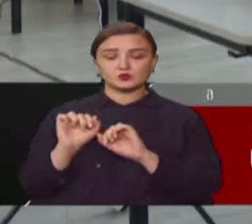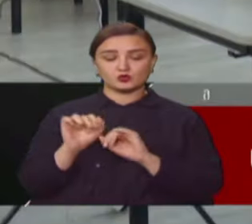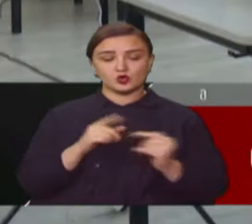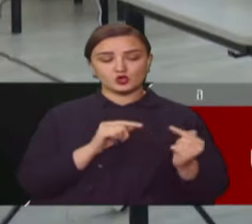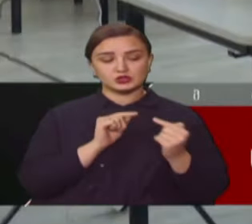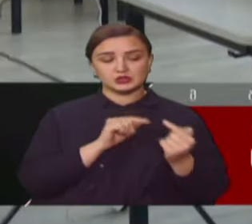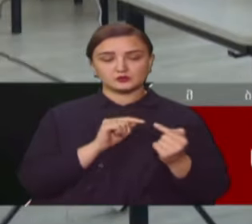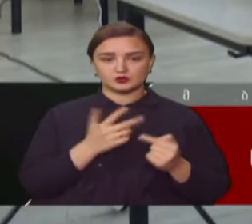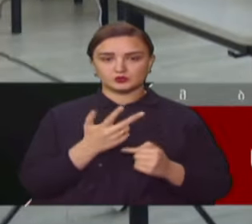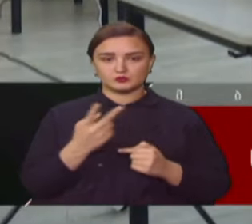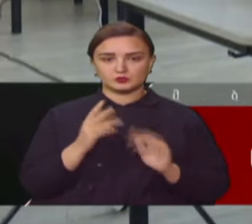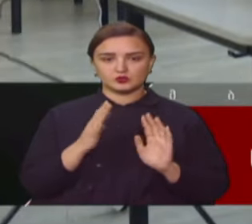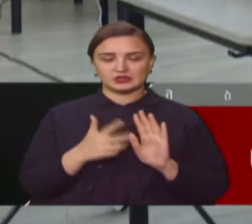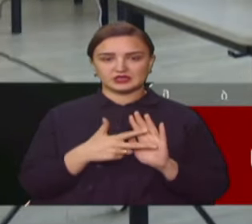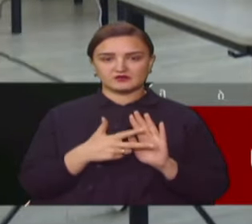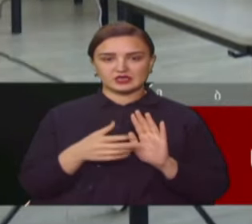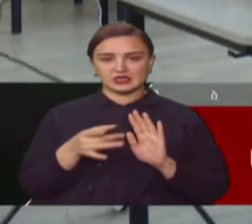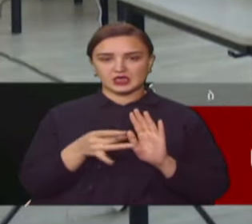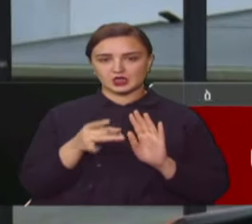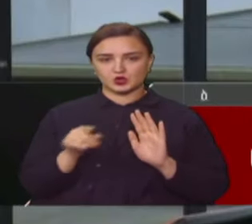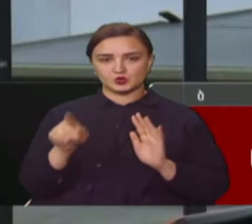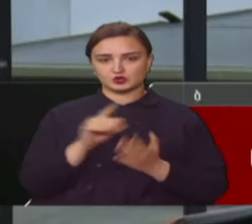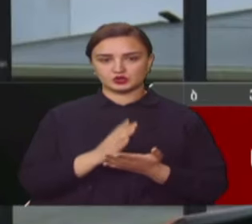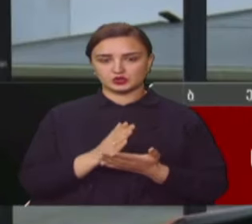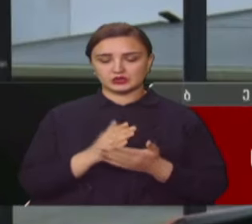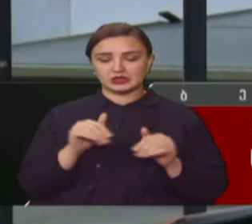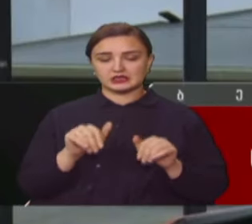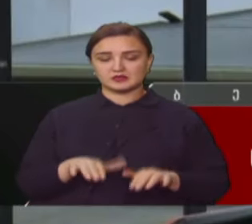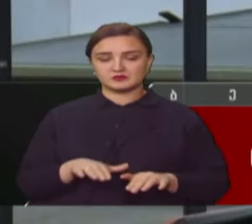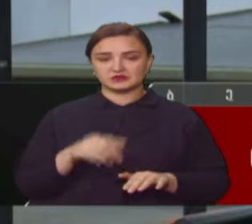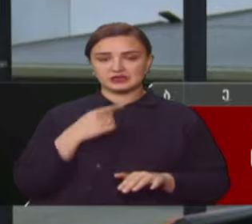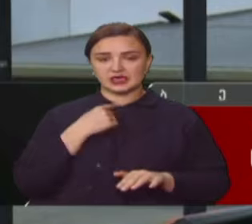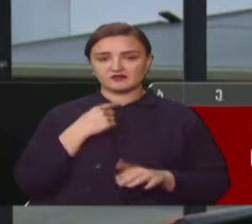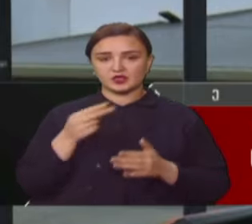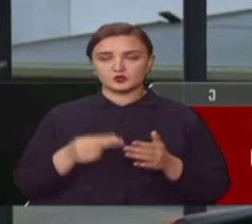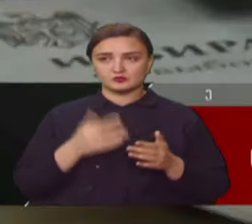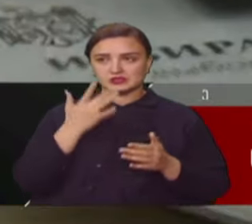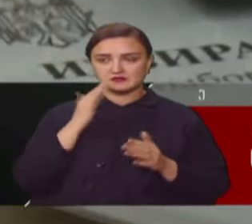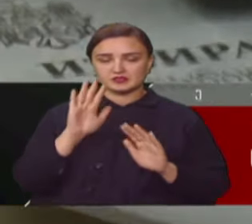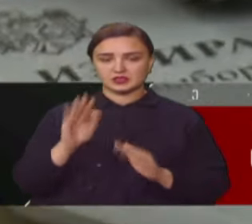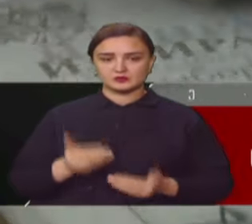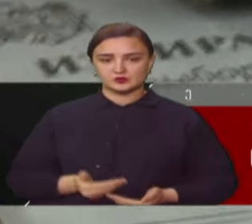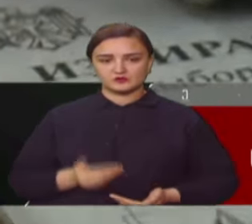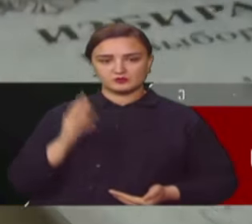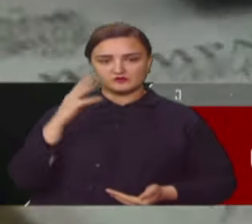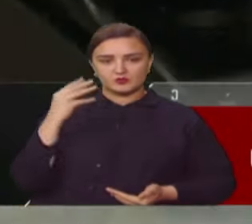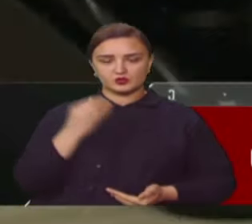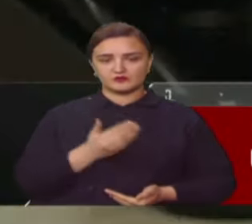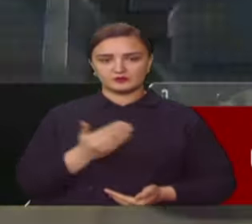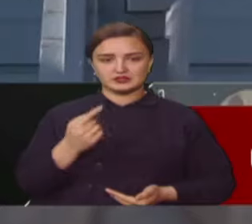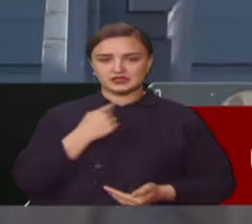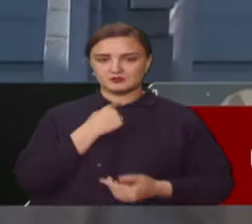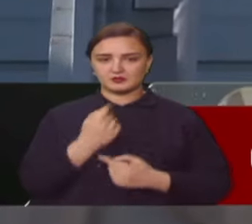მოწინააღმდეგეებისას 32-დან მხოლოდ 8 რაიონში აჭარბებს. გადამწყვეტი კი რეფერენდუმზე საზღვარგარეთ მცხოვრები მოლდოველების ხმები